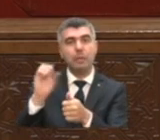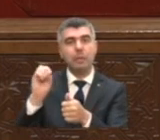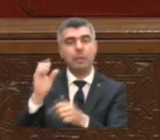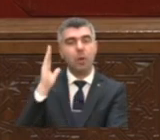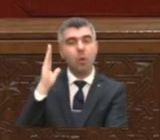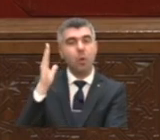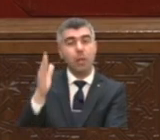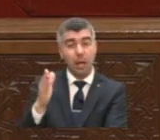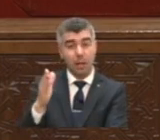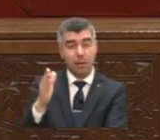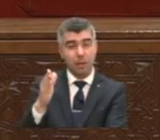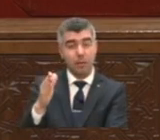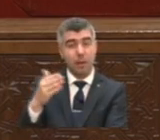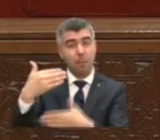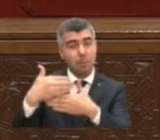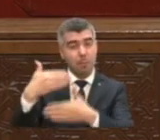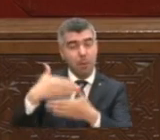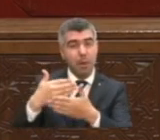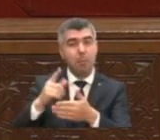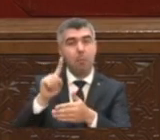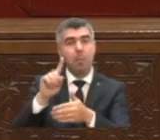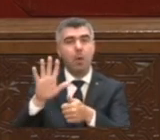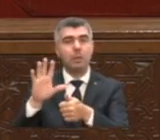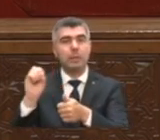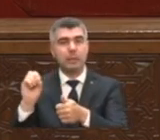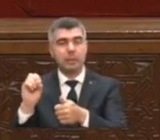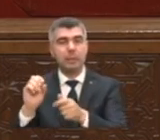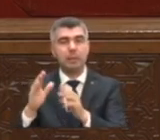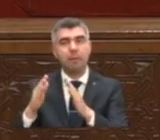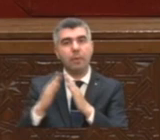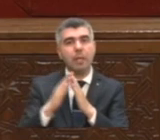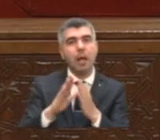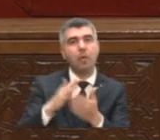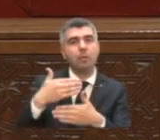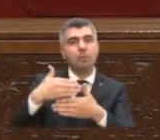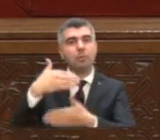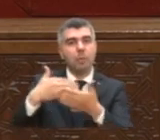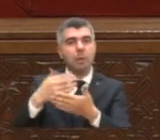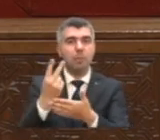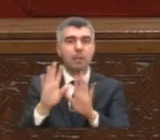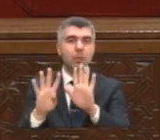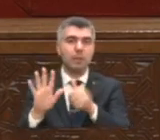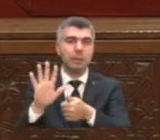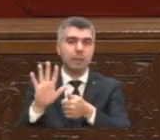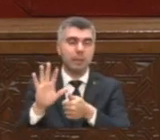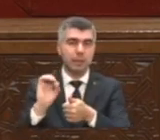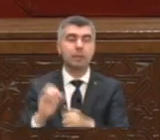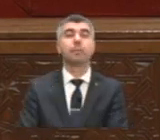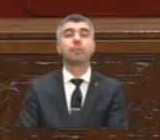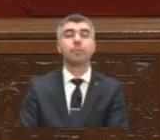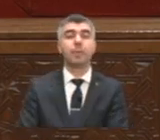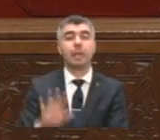العمومية لحد الساعة، 61 مرفق اللي تنجز من أصل 260، كذلك تنجزات 36